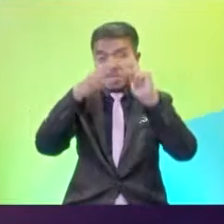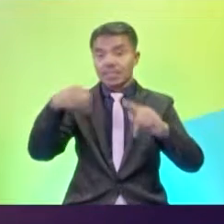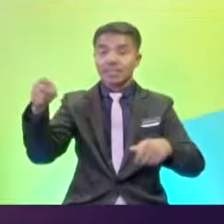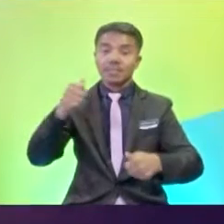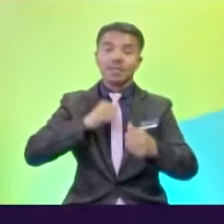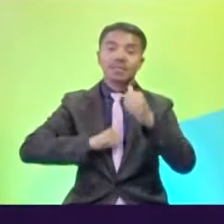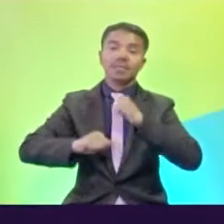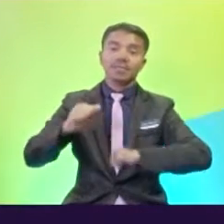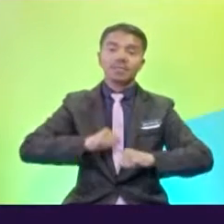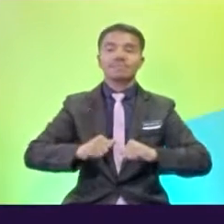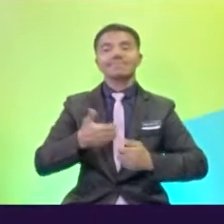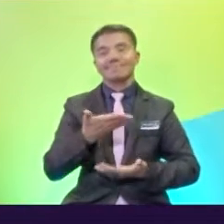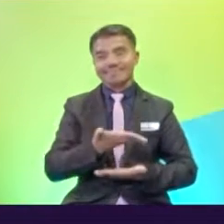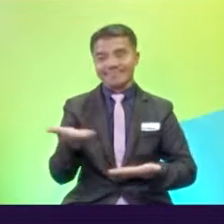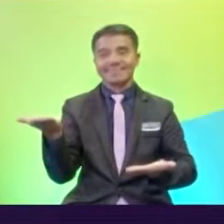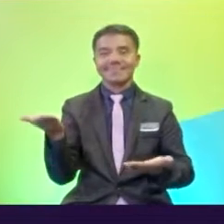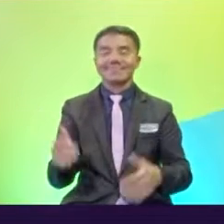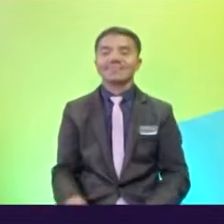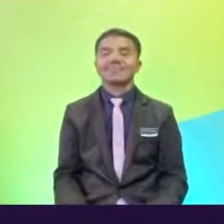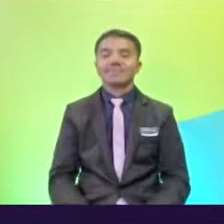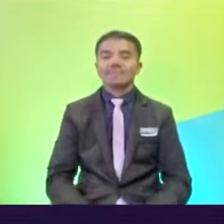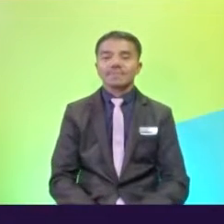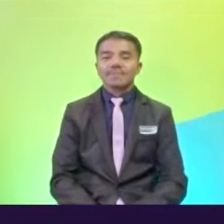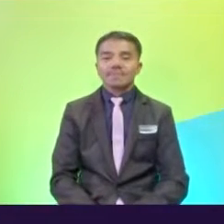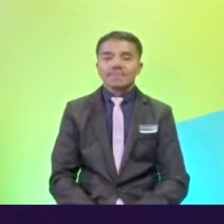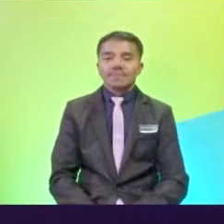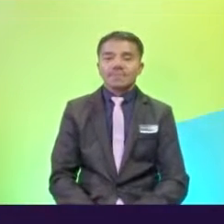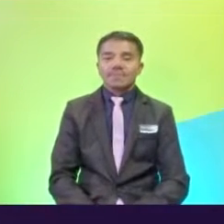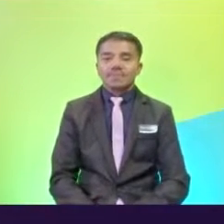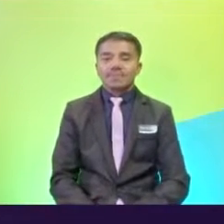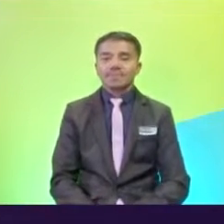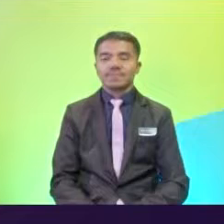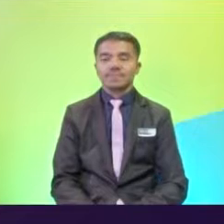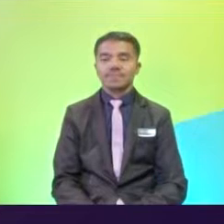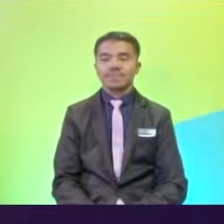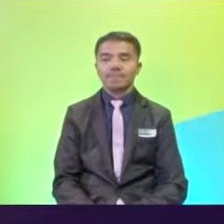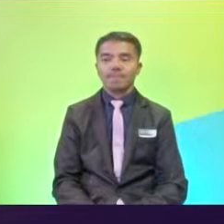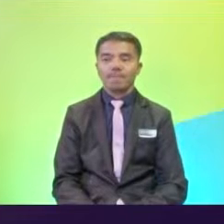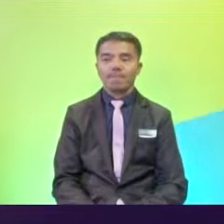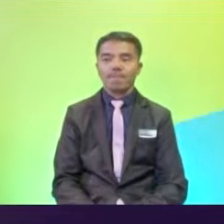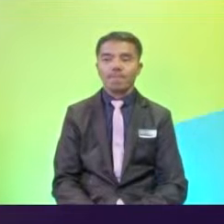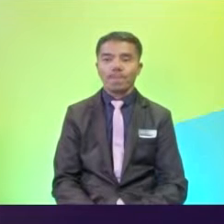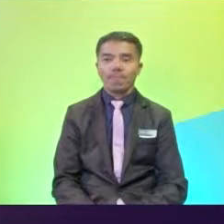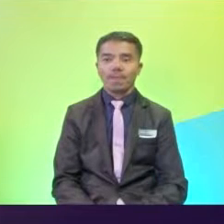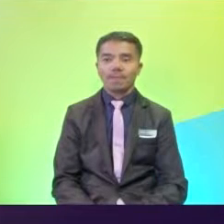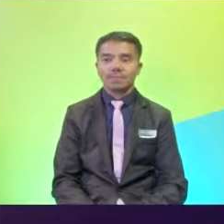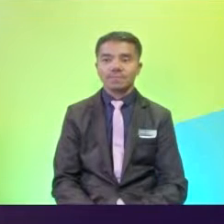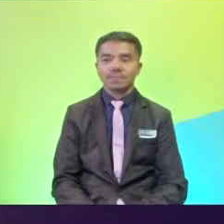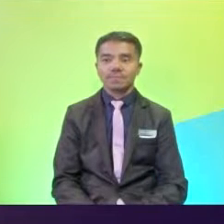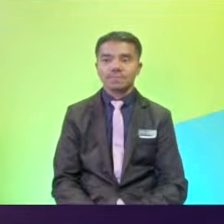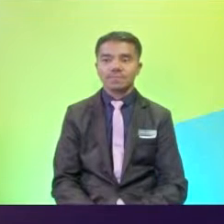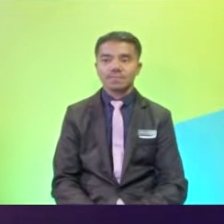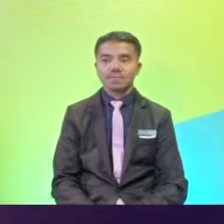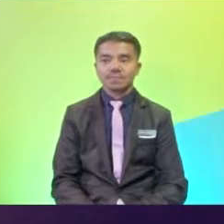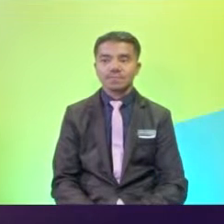Amanda sebut saja yang kita belajar tadi kepentingan mengamalkan